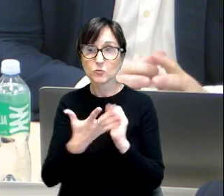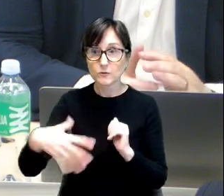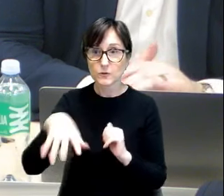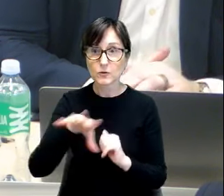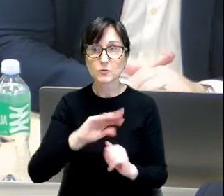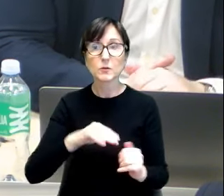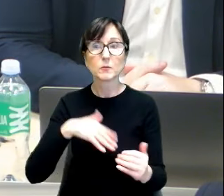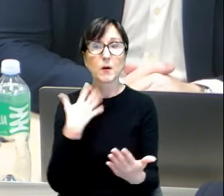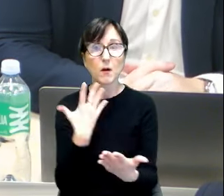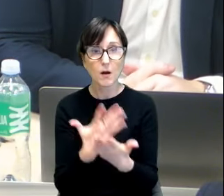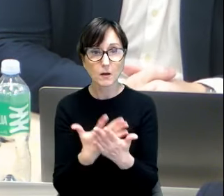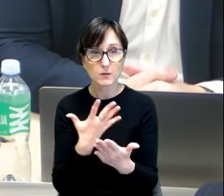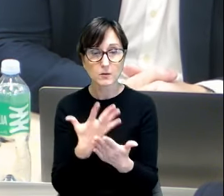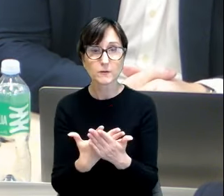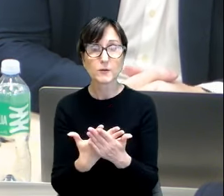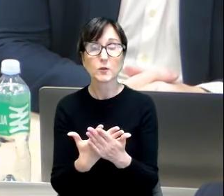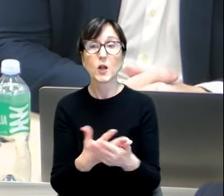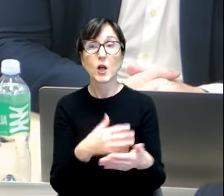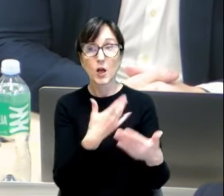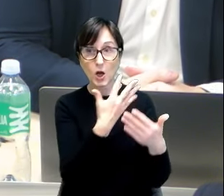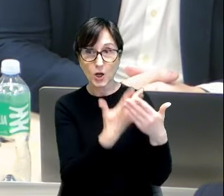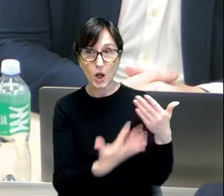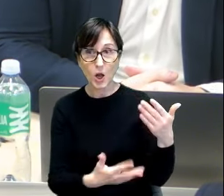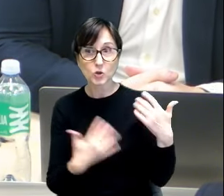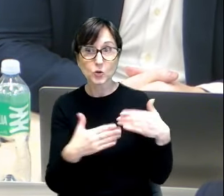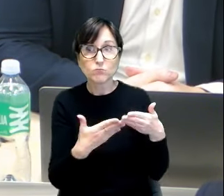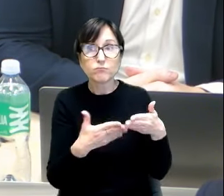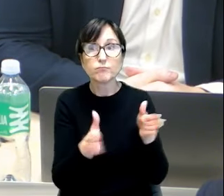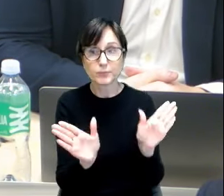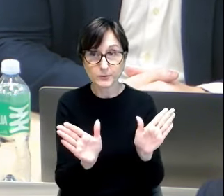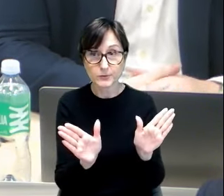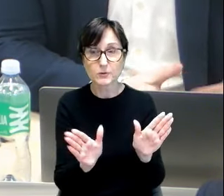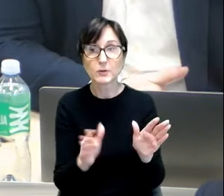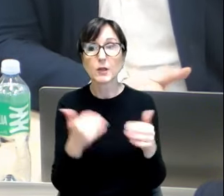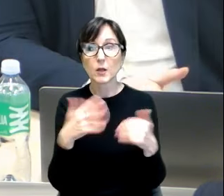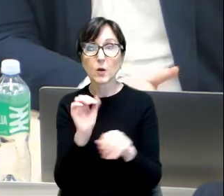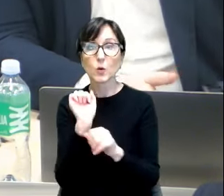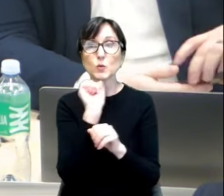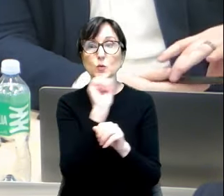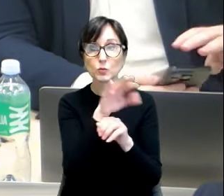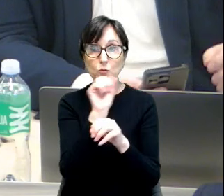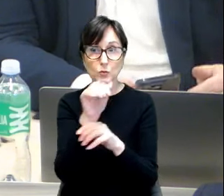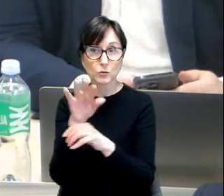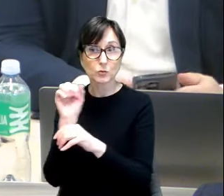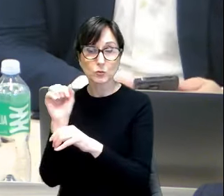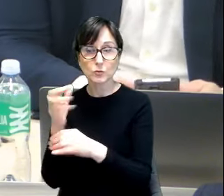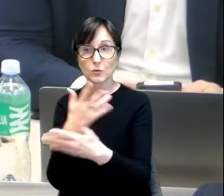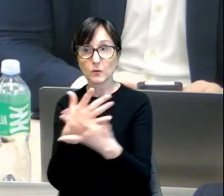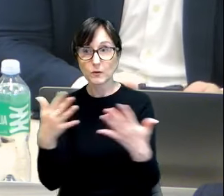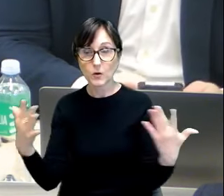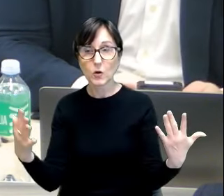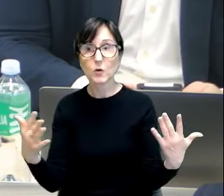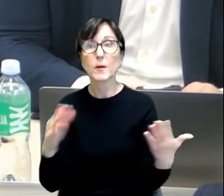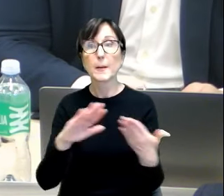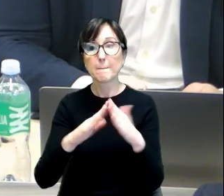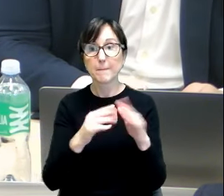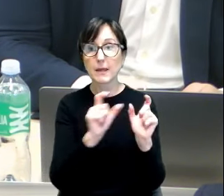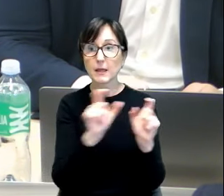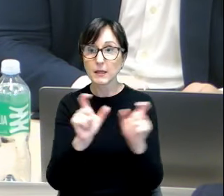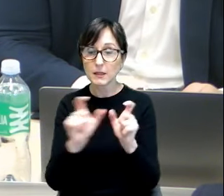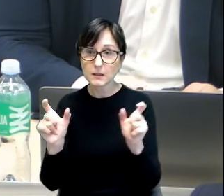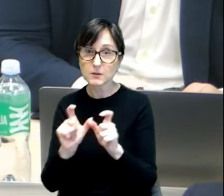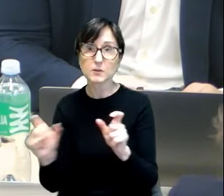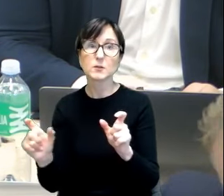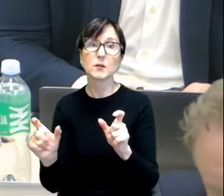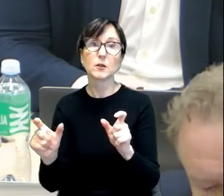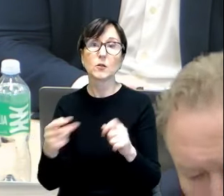mes tą raštų gavėjų ratą išplėtėme yra raštas išsiųstas visom klaipėdos miesto įstaigom įmonėm ir